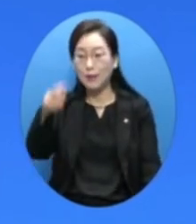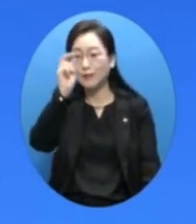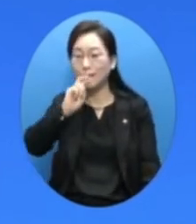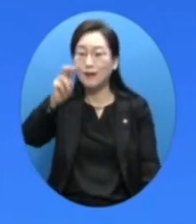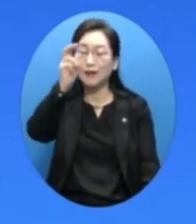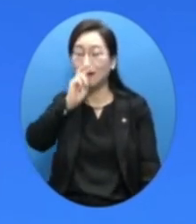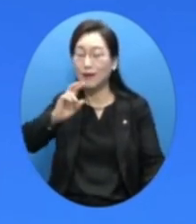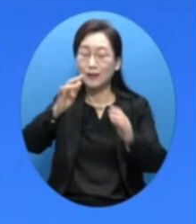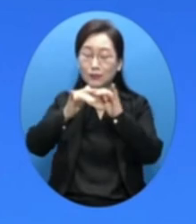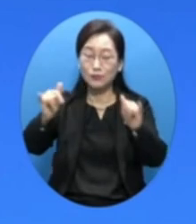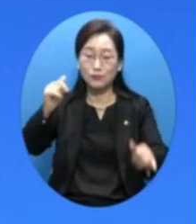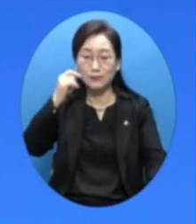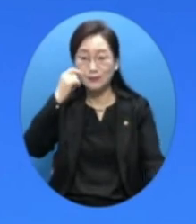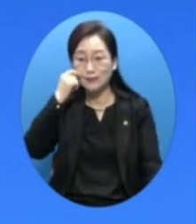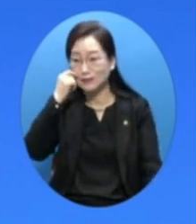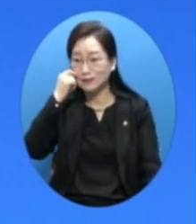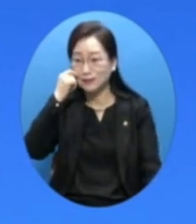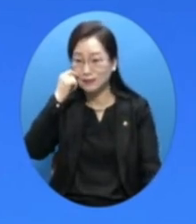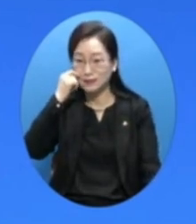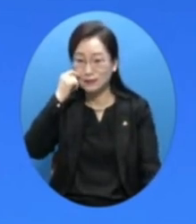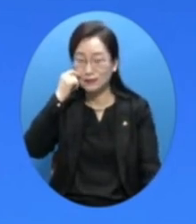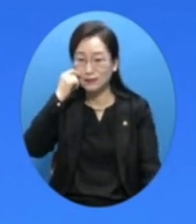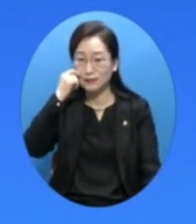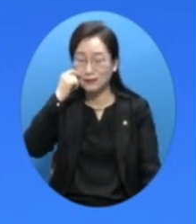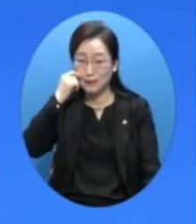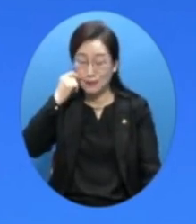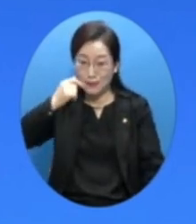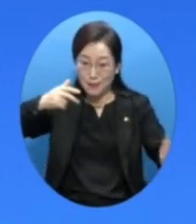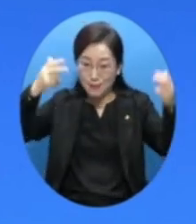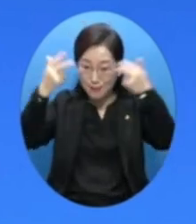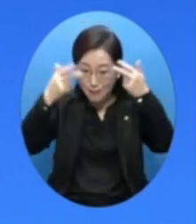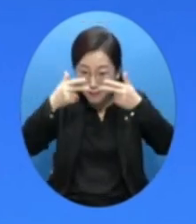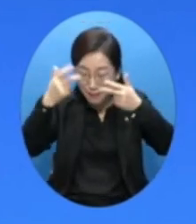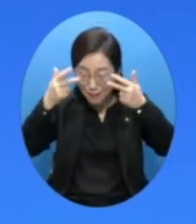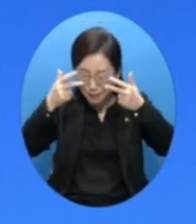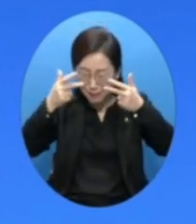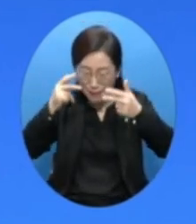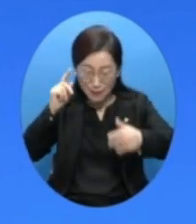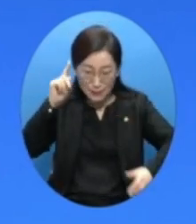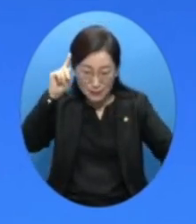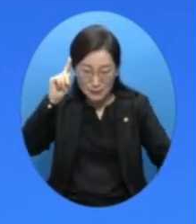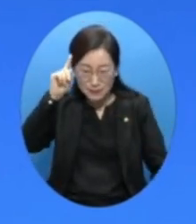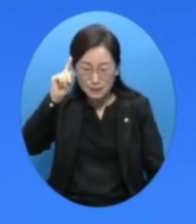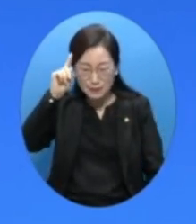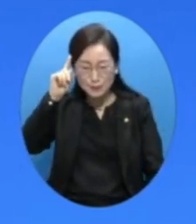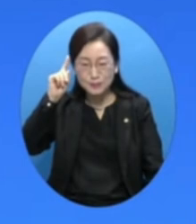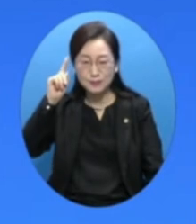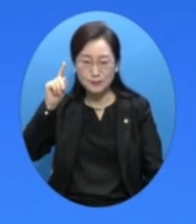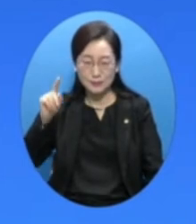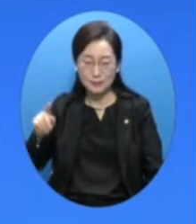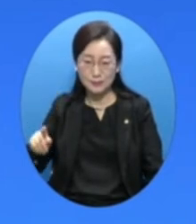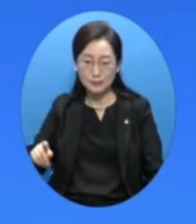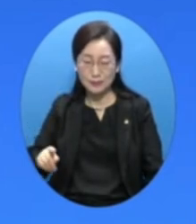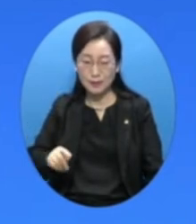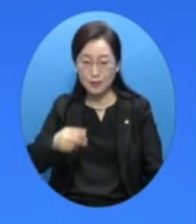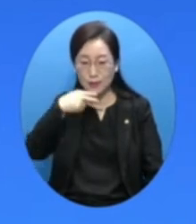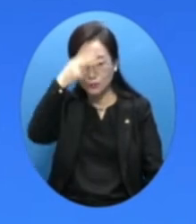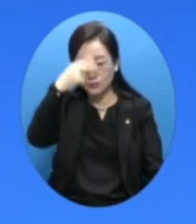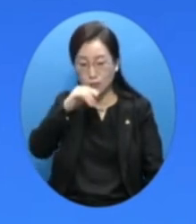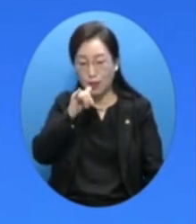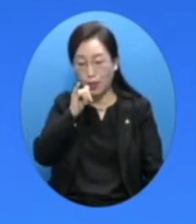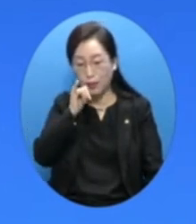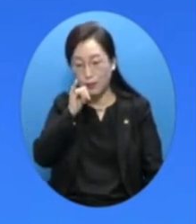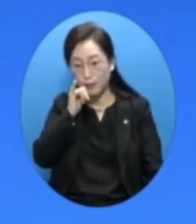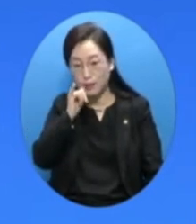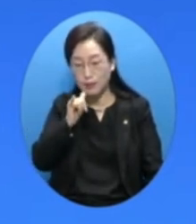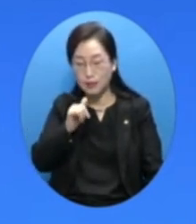그 인기에는 늘 집중하고 스트레스를 받다 보니까 알콜중독에 빠지기도 하고